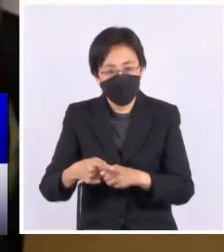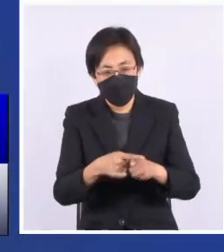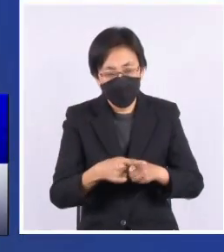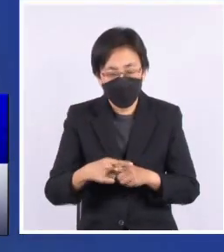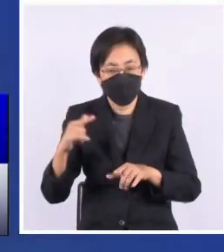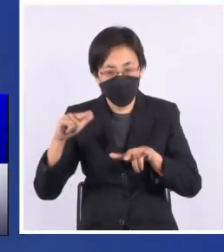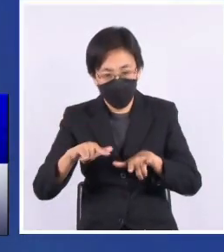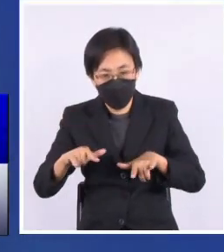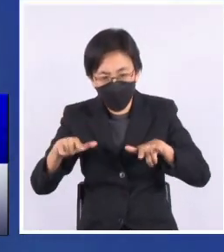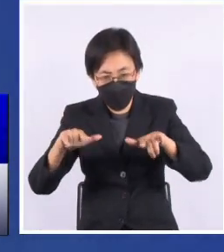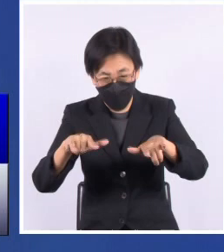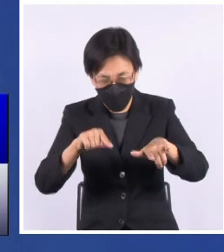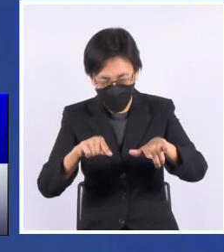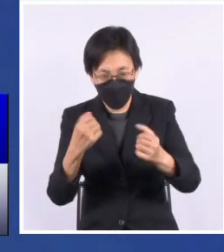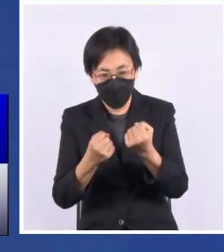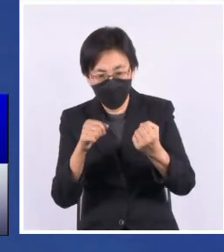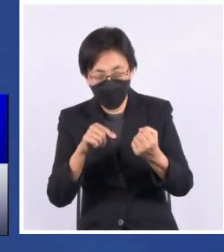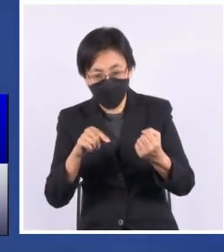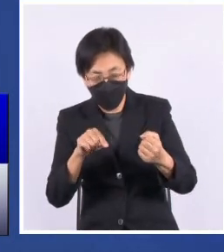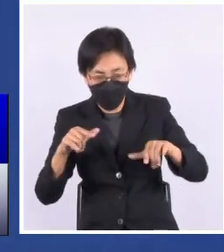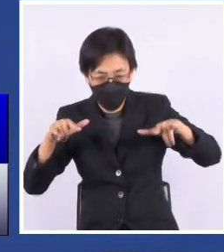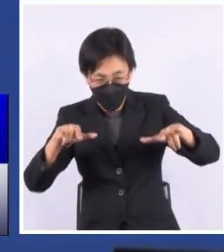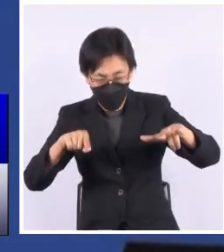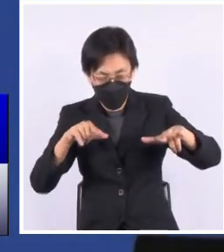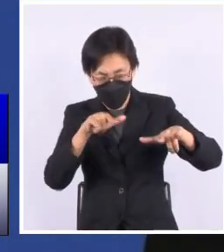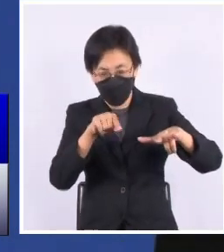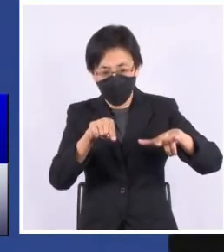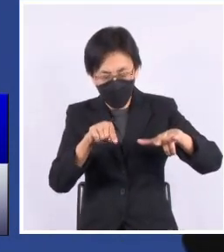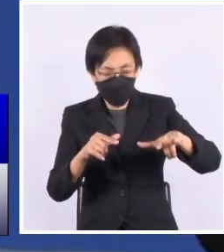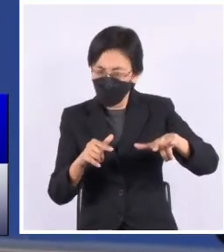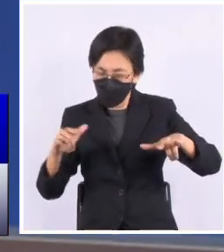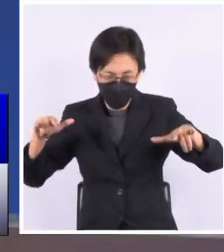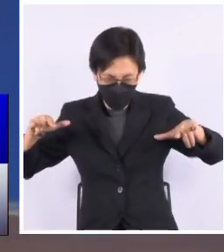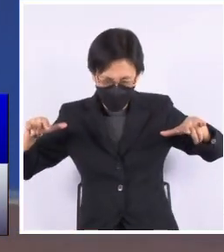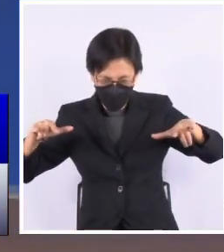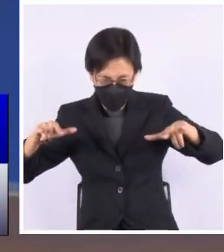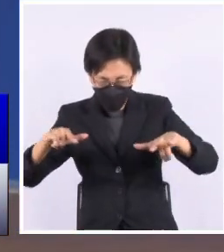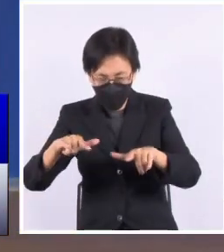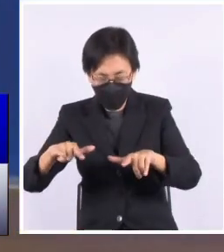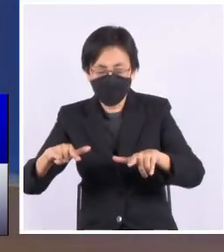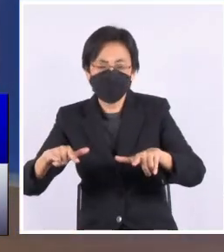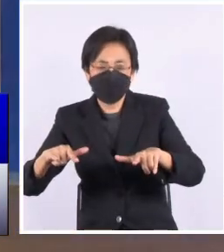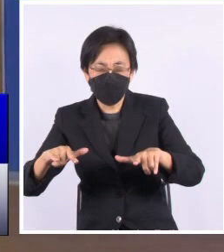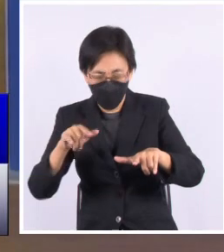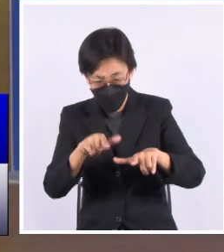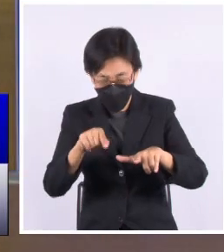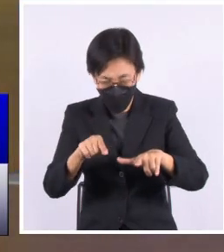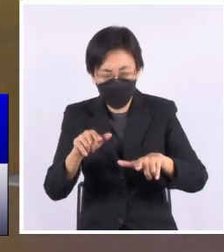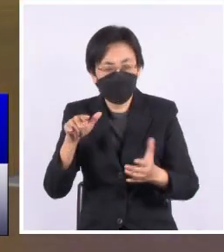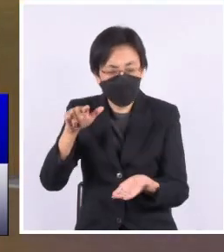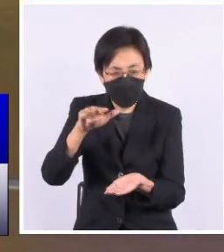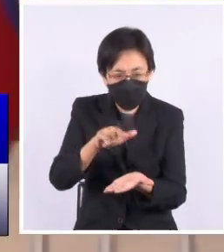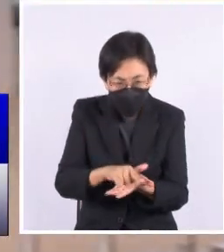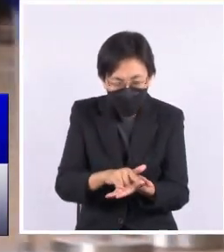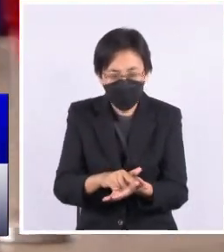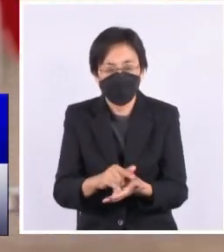2ลำบินประกบบังคับเครื่องบินของสายการบินไลอ้อนแอร์ให้ลงจอดเพื่อจับกุมตัวผู้สื่อข่าวที่โดยสารมากับเครื่องที่ชื่อว่านาย